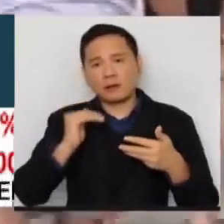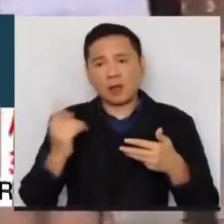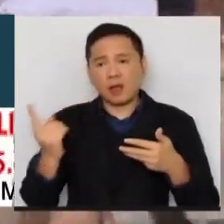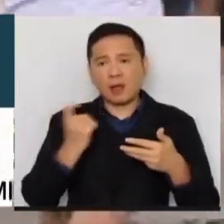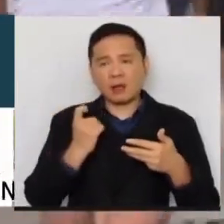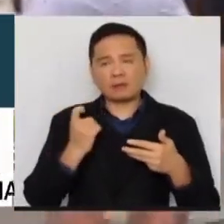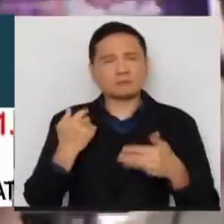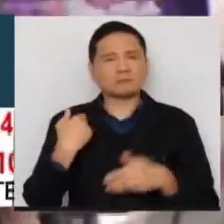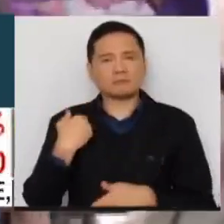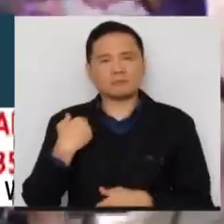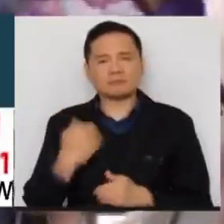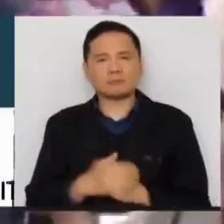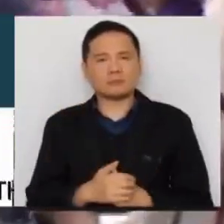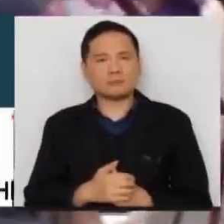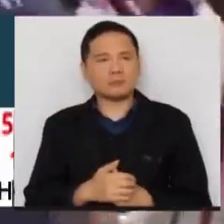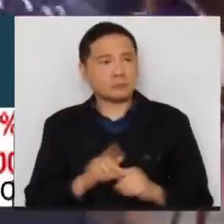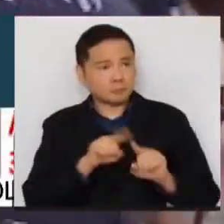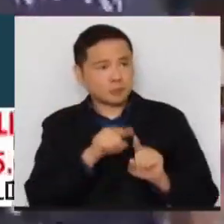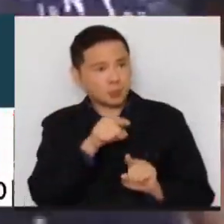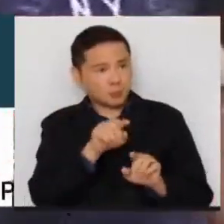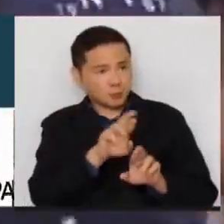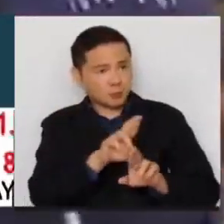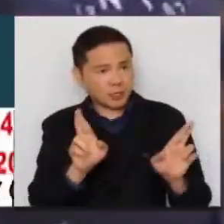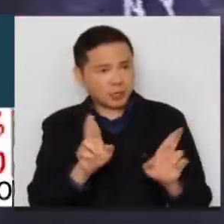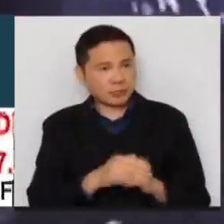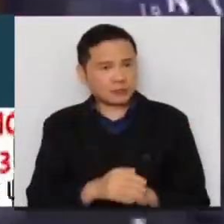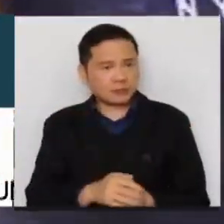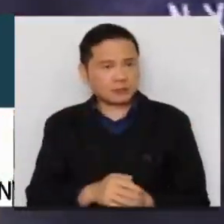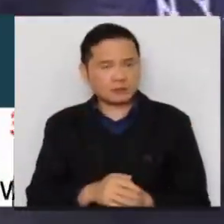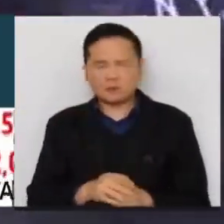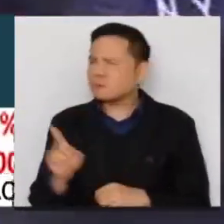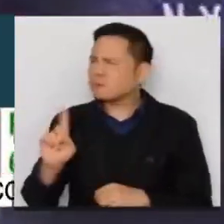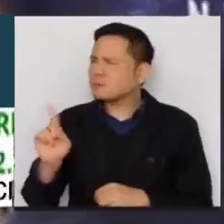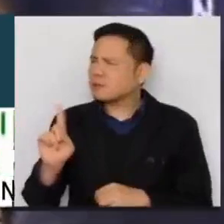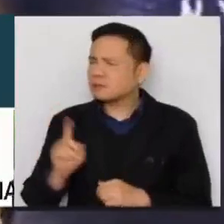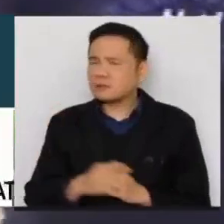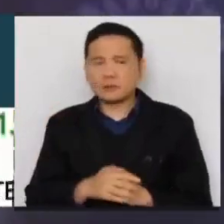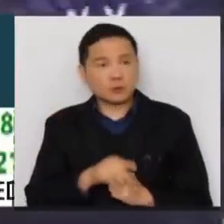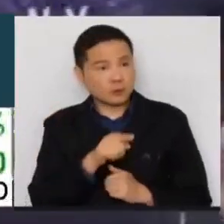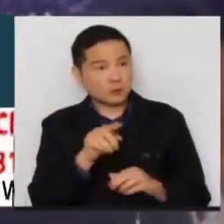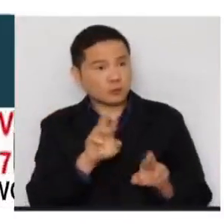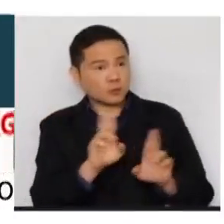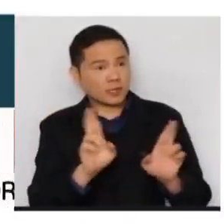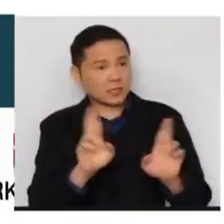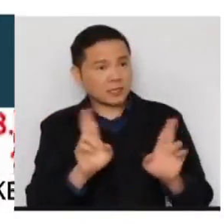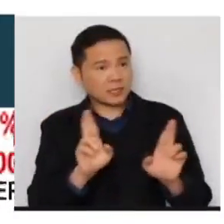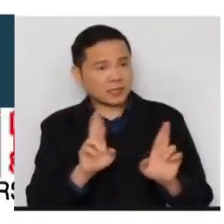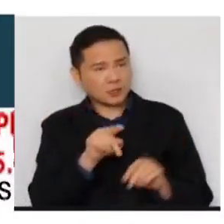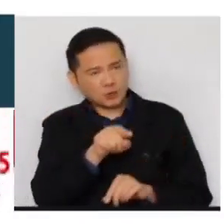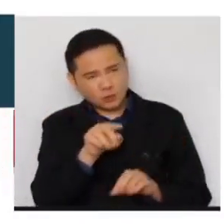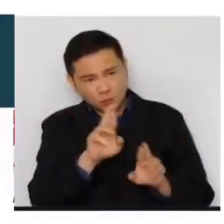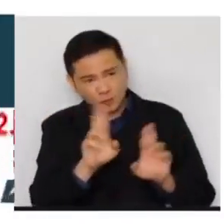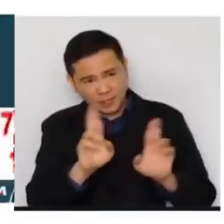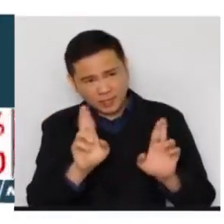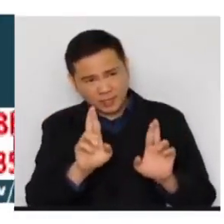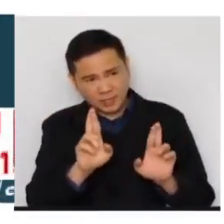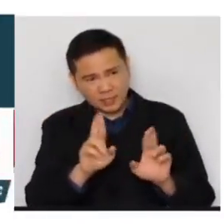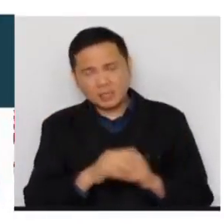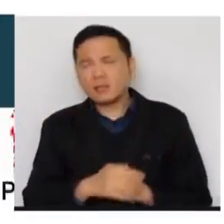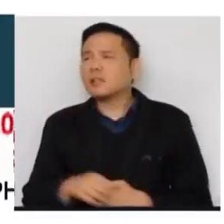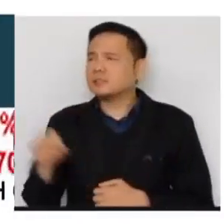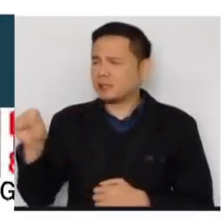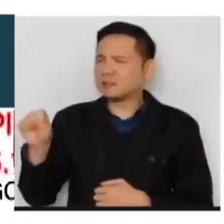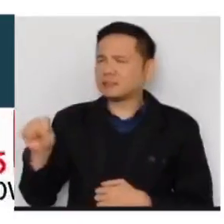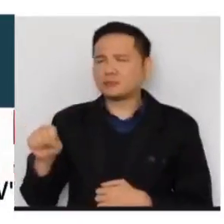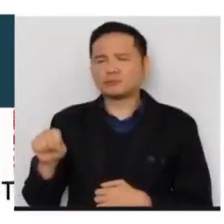handa kayo. Walang tanong. What? Pero handa kayo. Ano kung handa po kayo kung sakasakali.